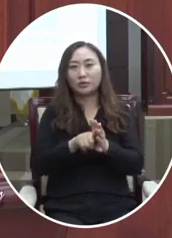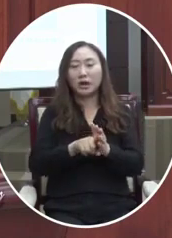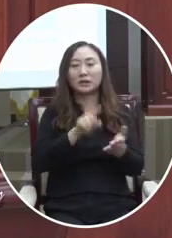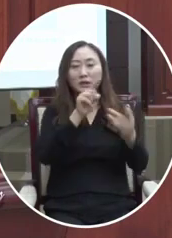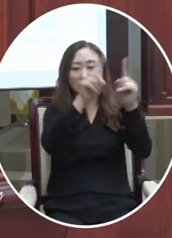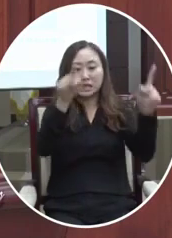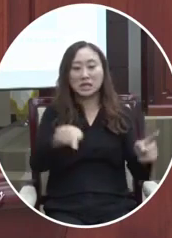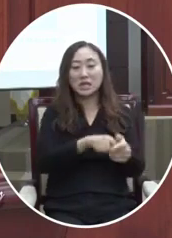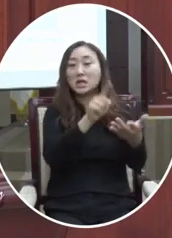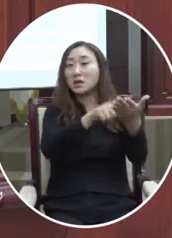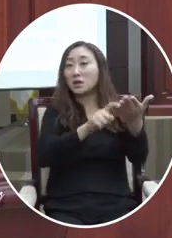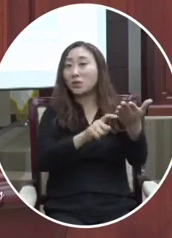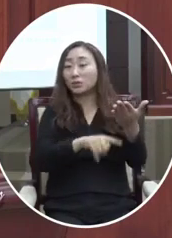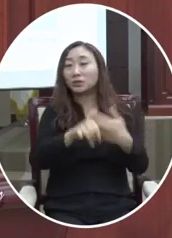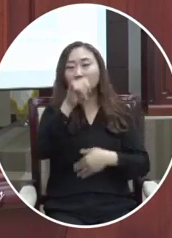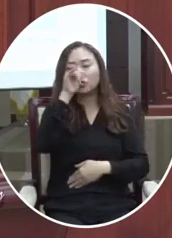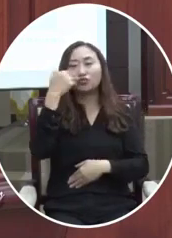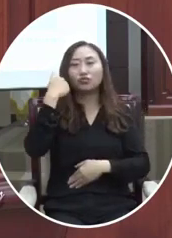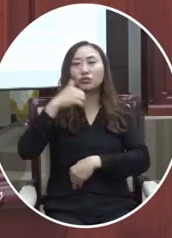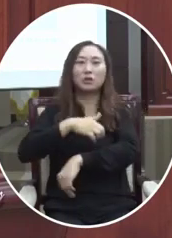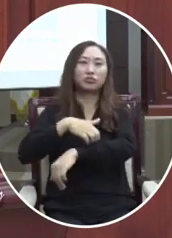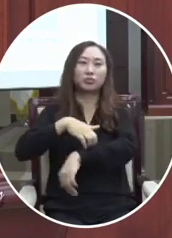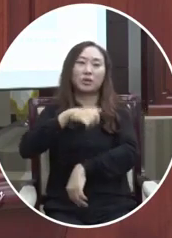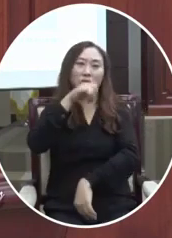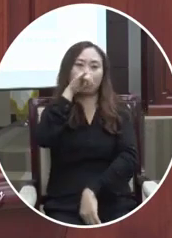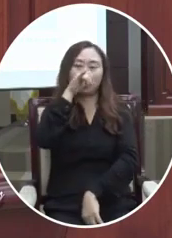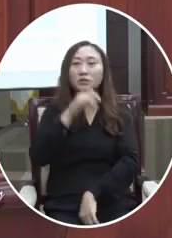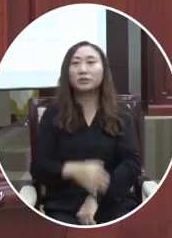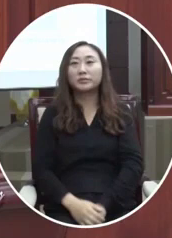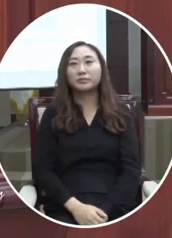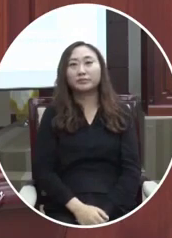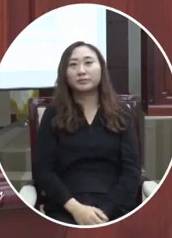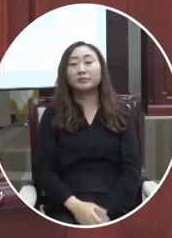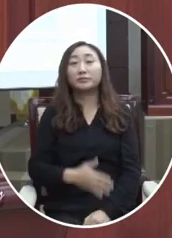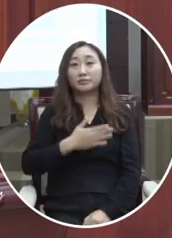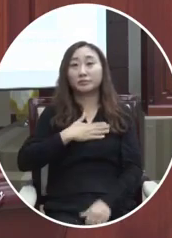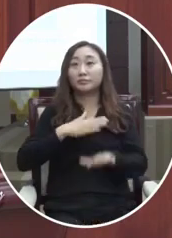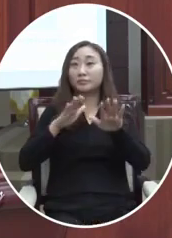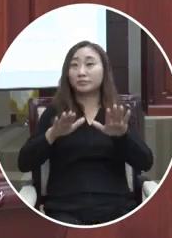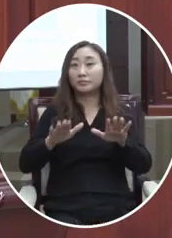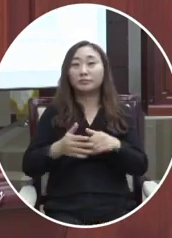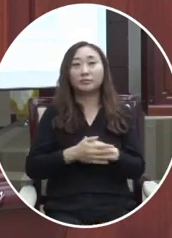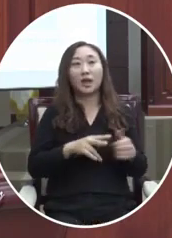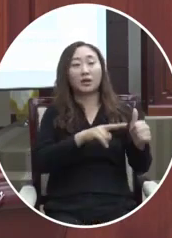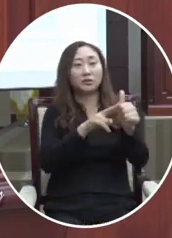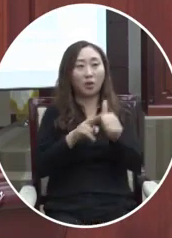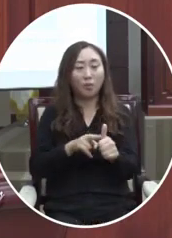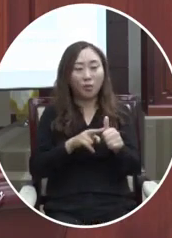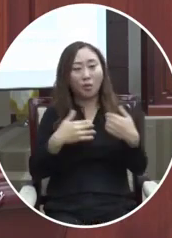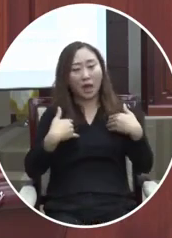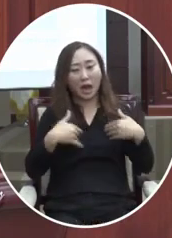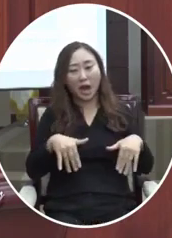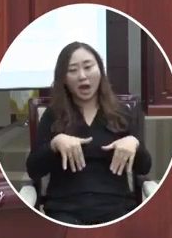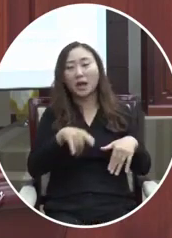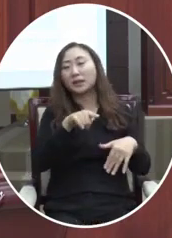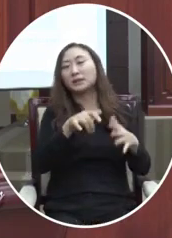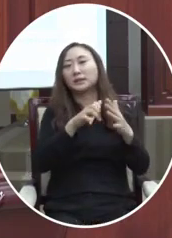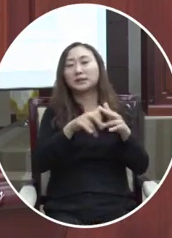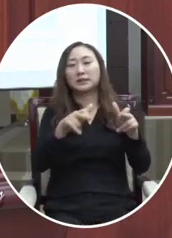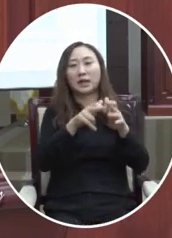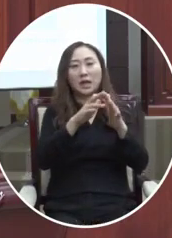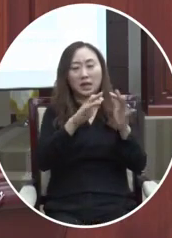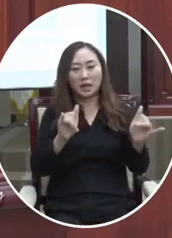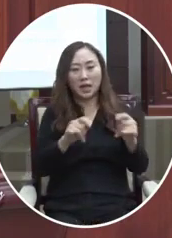설치되는 키오스크가 누군가에게는 불편함으로 다가오기도 합니다. 저는 오늘 정보 취약계층인 장애인의